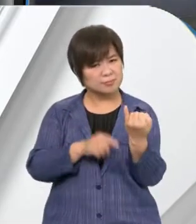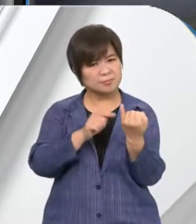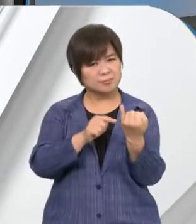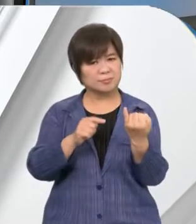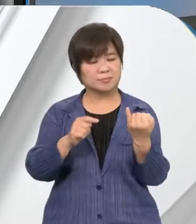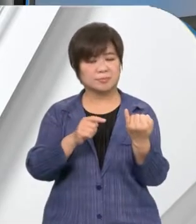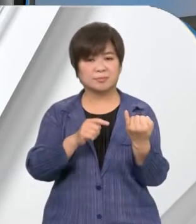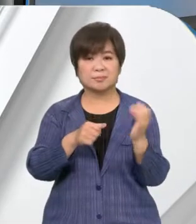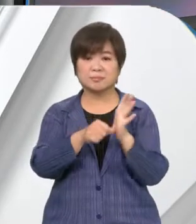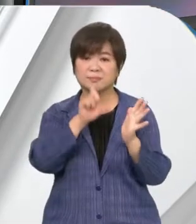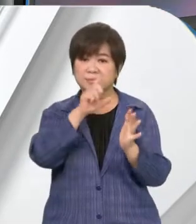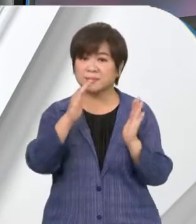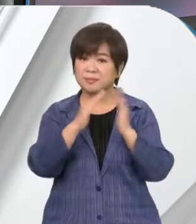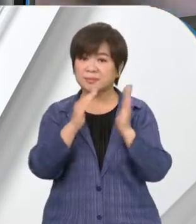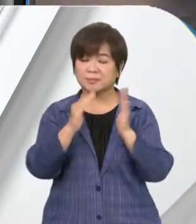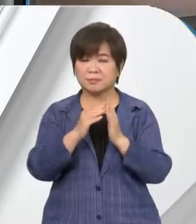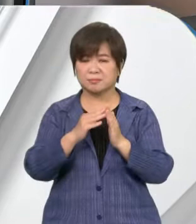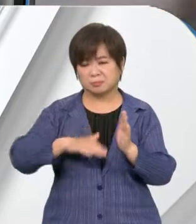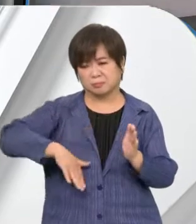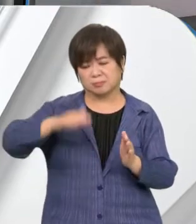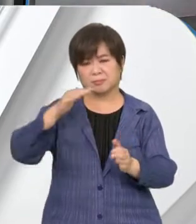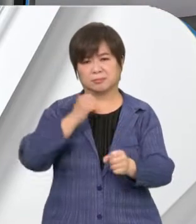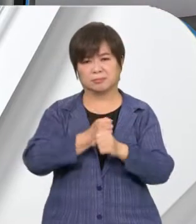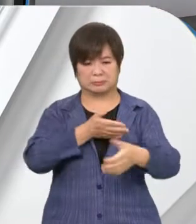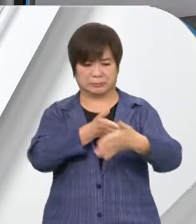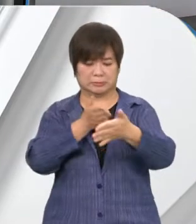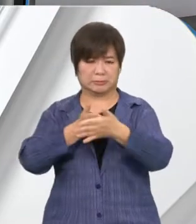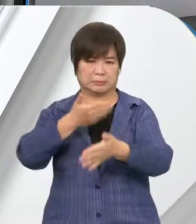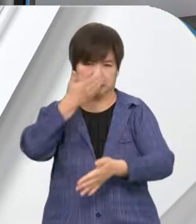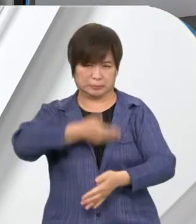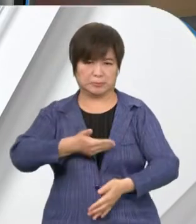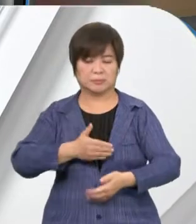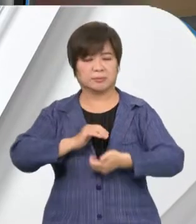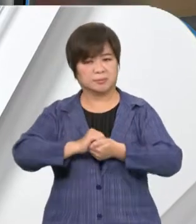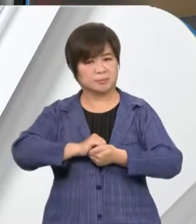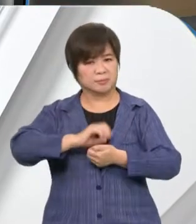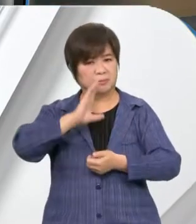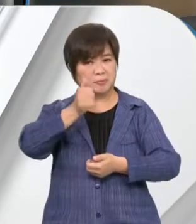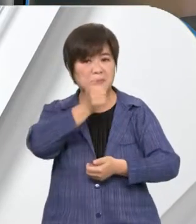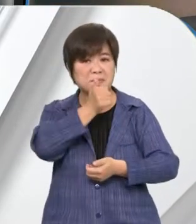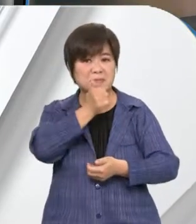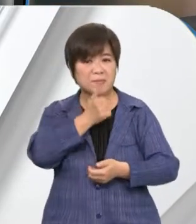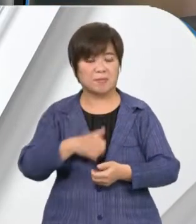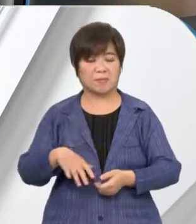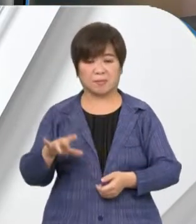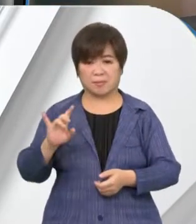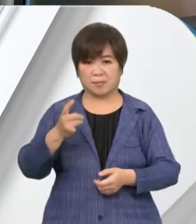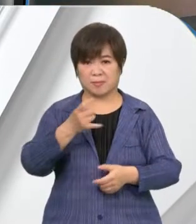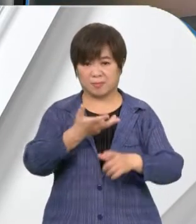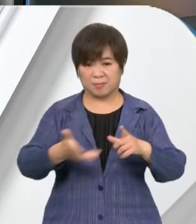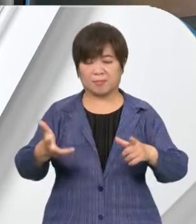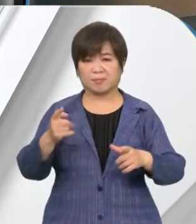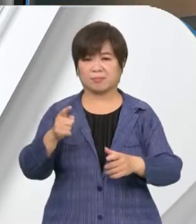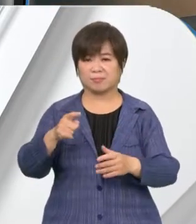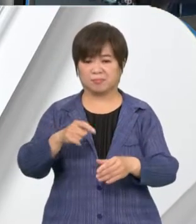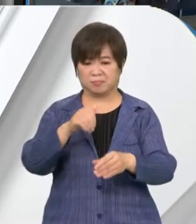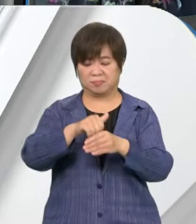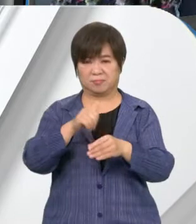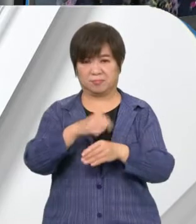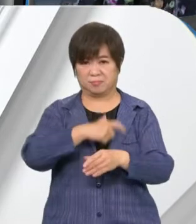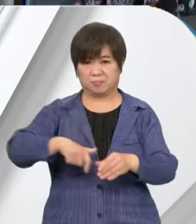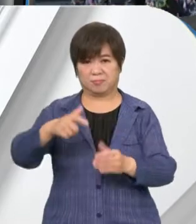家从事做乜嘅事情都唔顺事。今天在故乡刘永昌先生立场，天天是展开了一